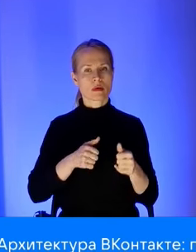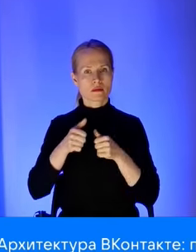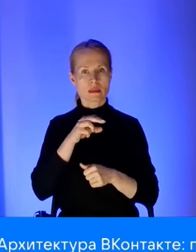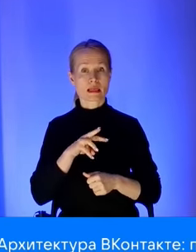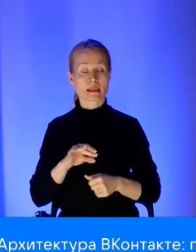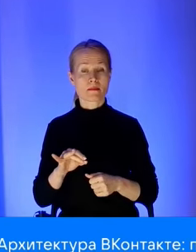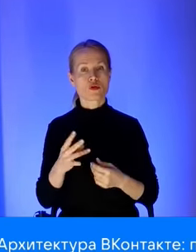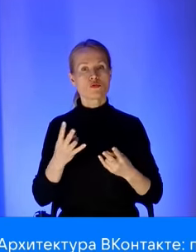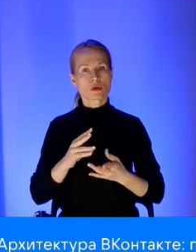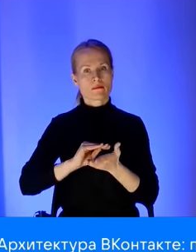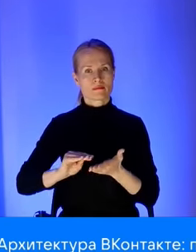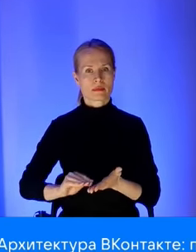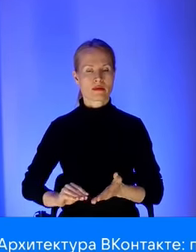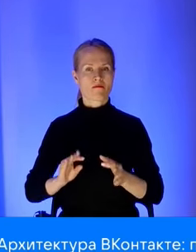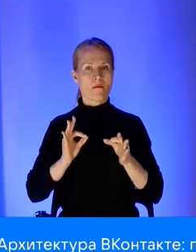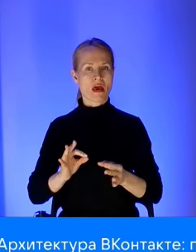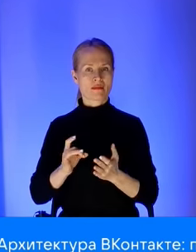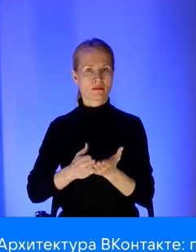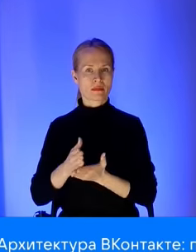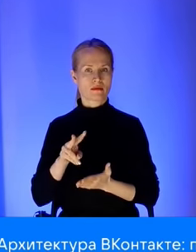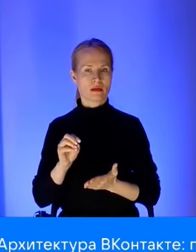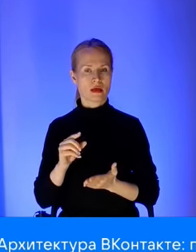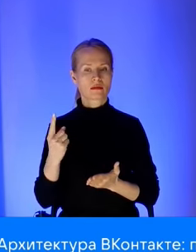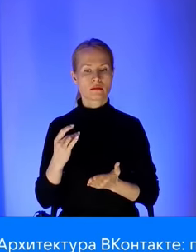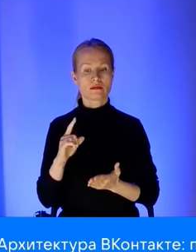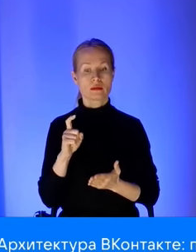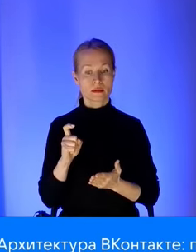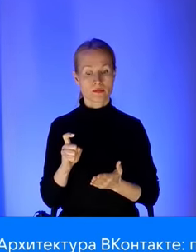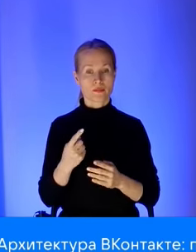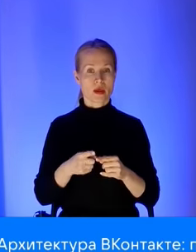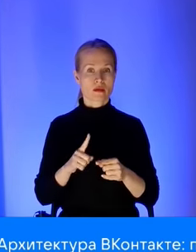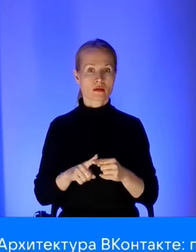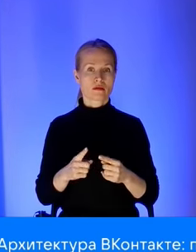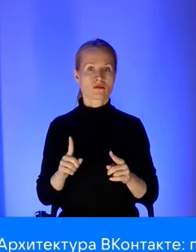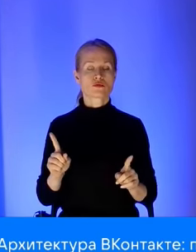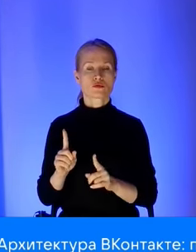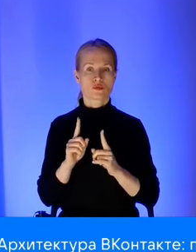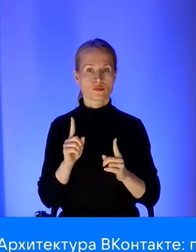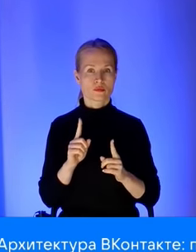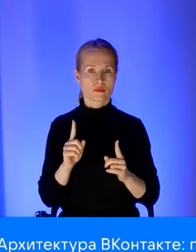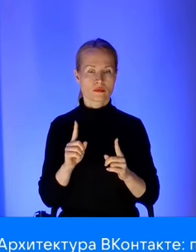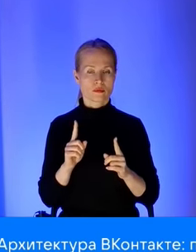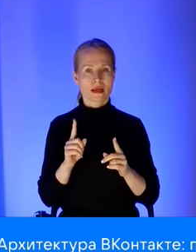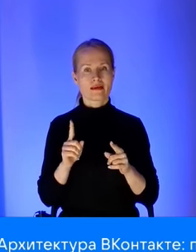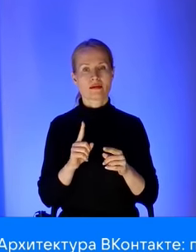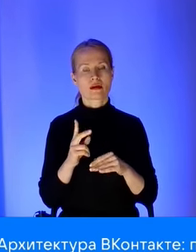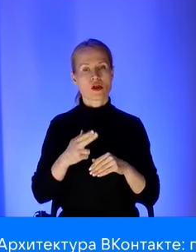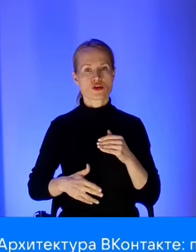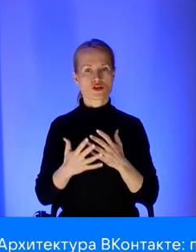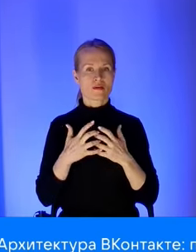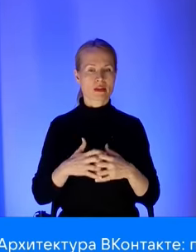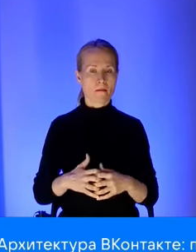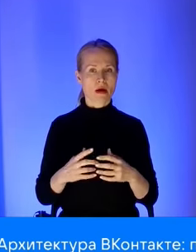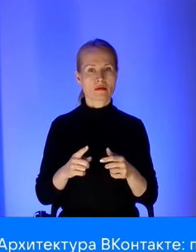тестируемая в правильном стиле Один из таких стилей является некоторой некоторые конечные автоматы или